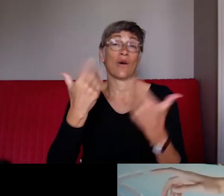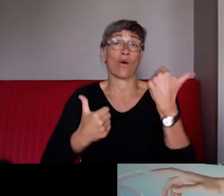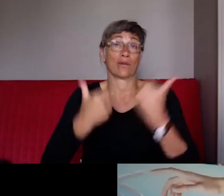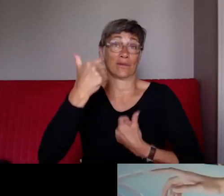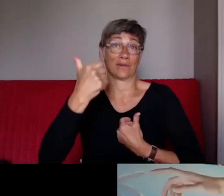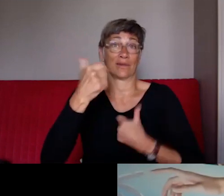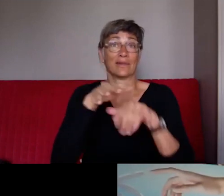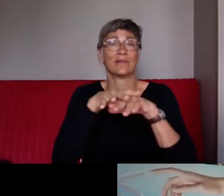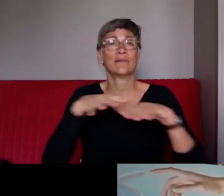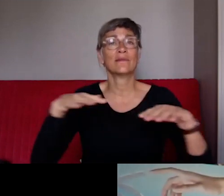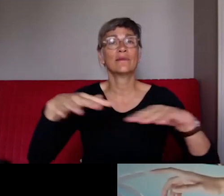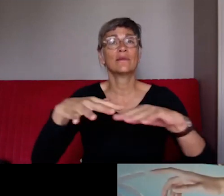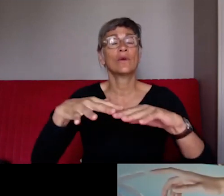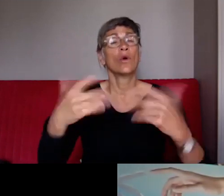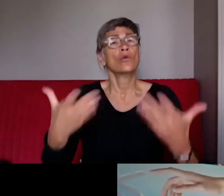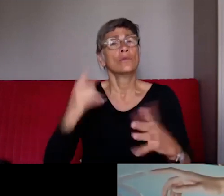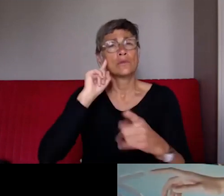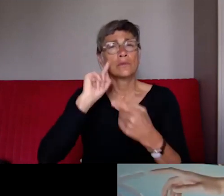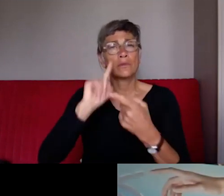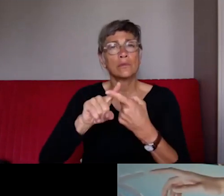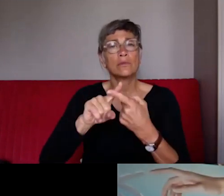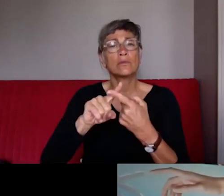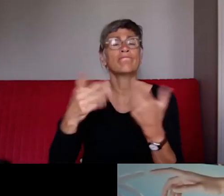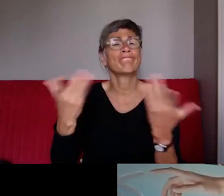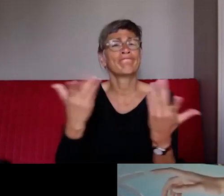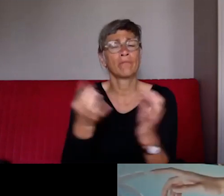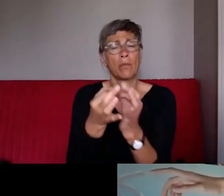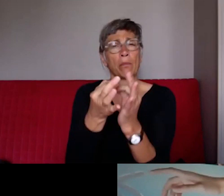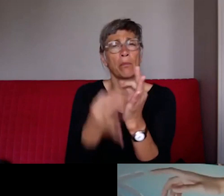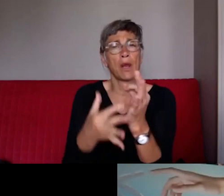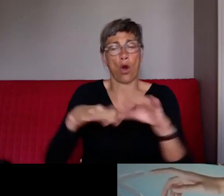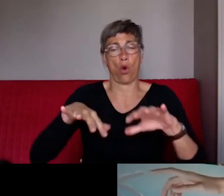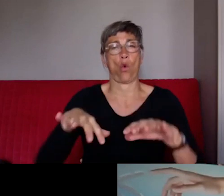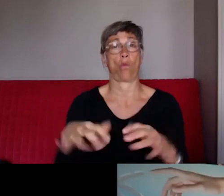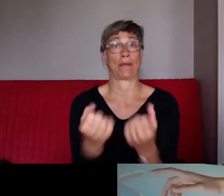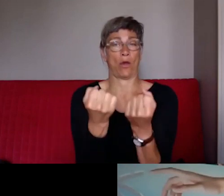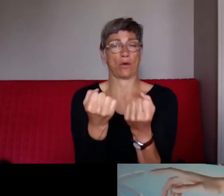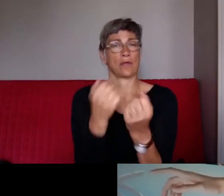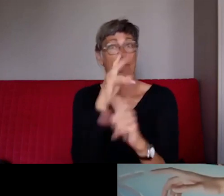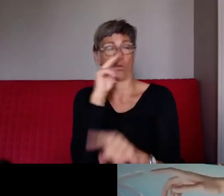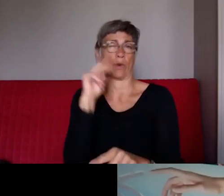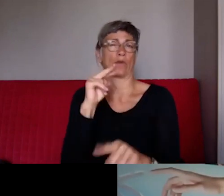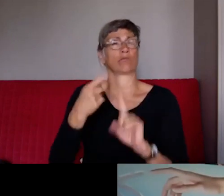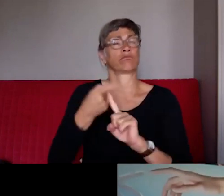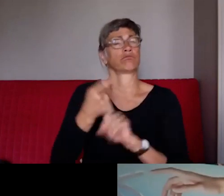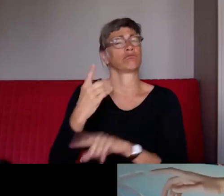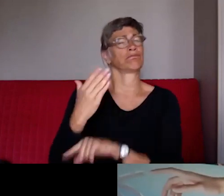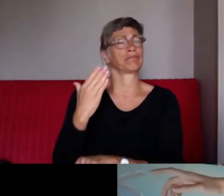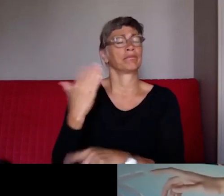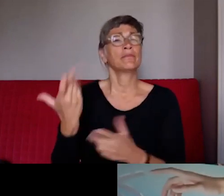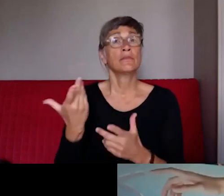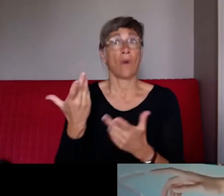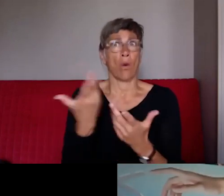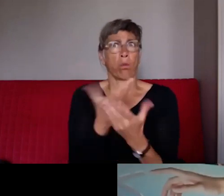aujourd'hui, c'est le bilan de compétences revisité. Vous êtes déjà nombreux à être en